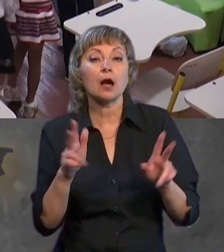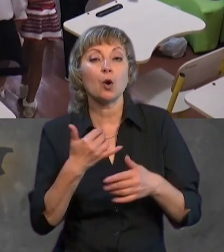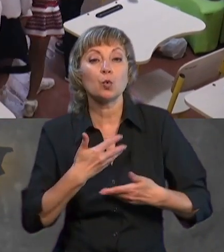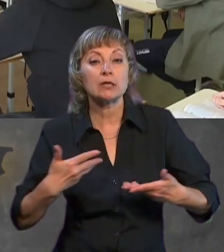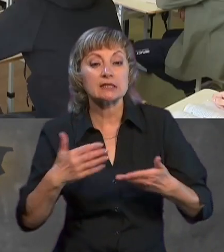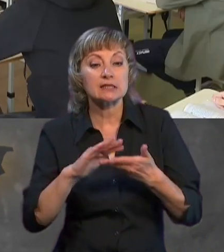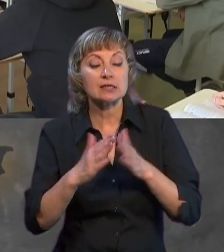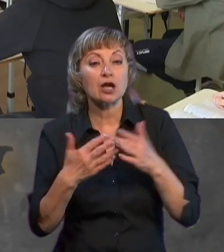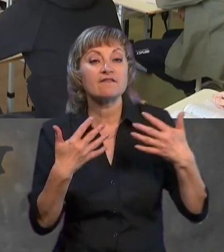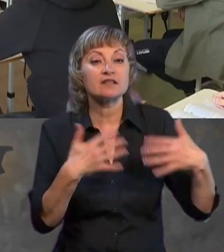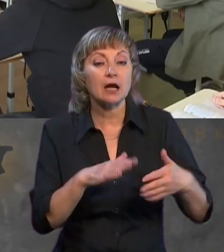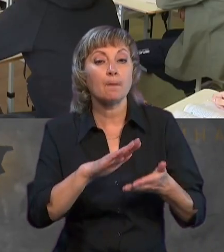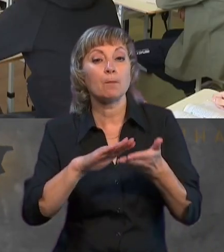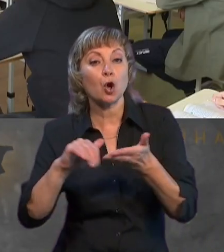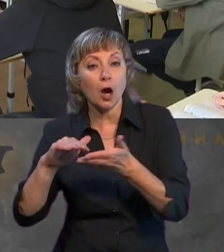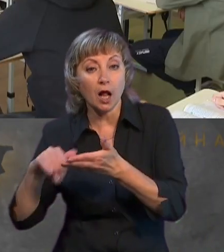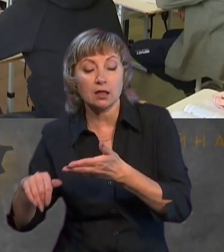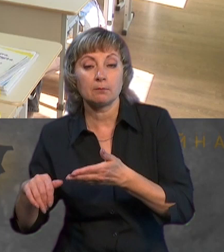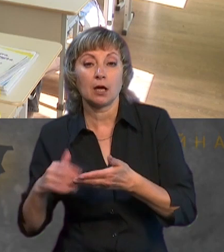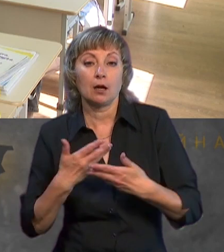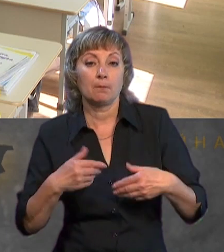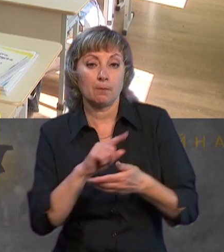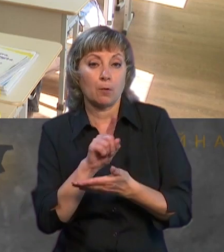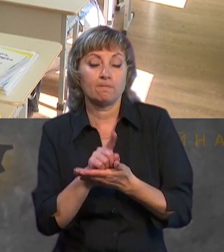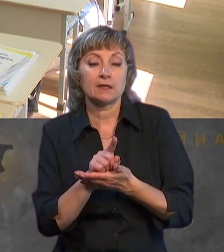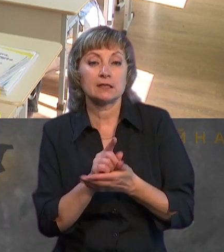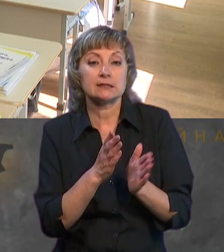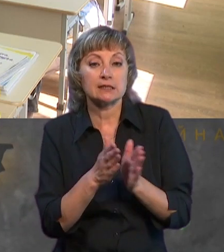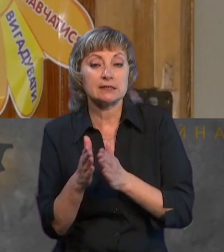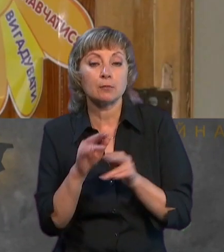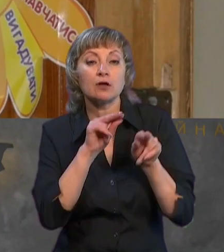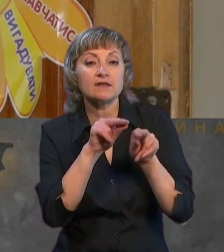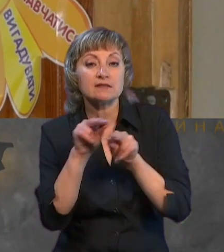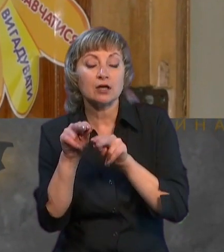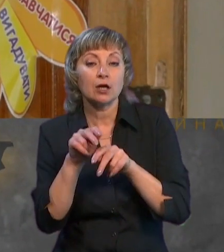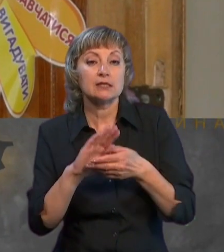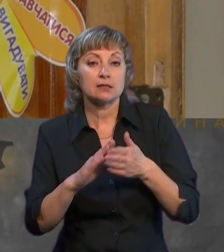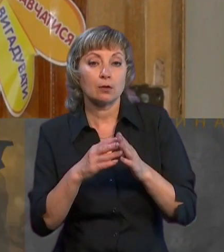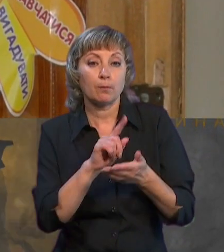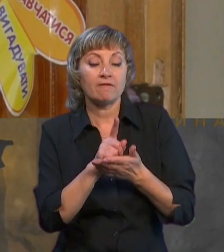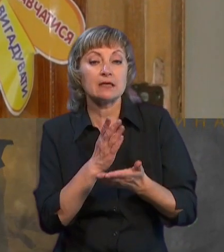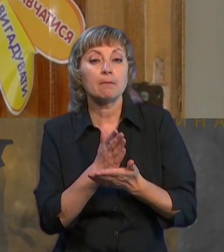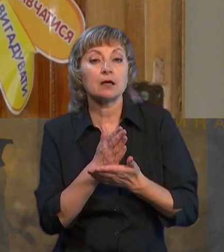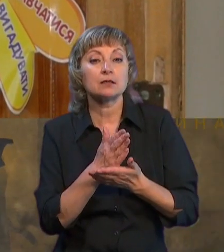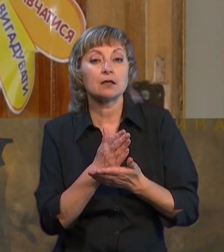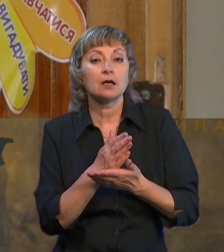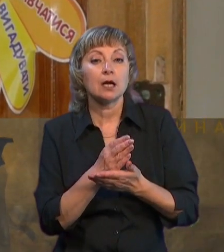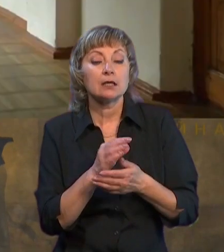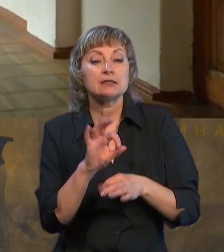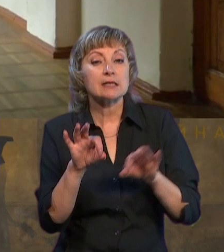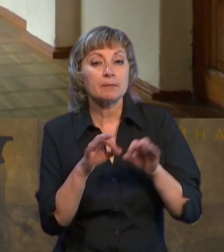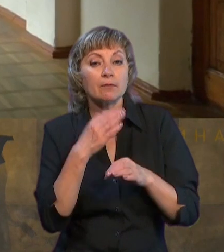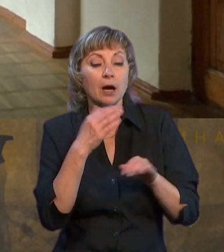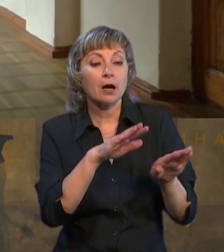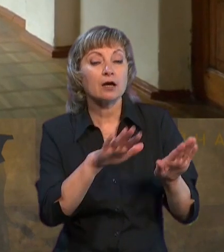ситуація з втратами, з прогалинами, ми маємо системно відстежувати ситуацію. Ми повинні мати заміри в багатьох